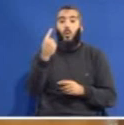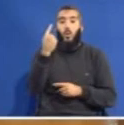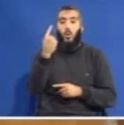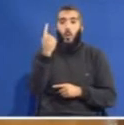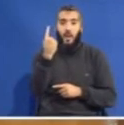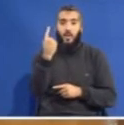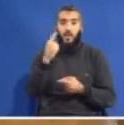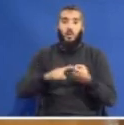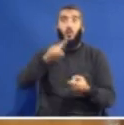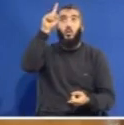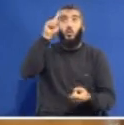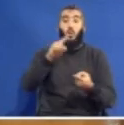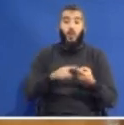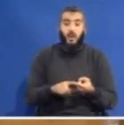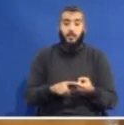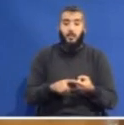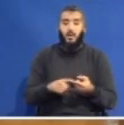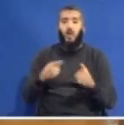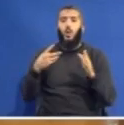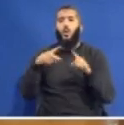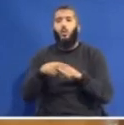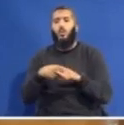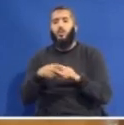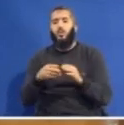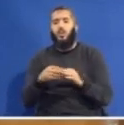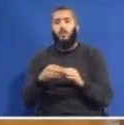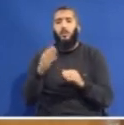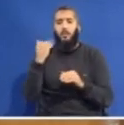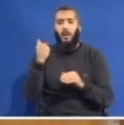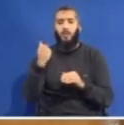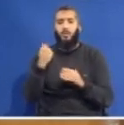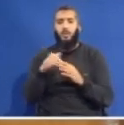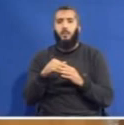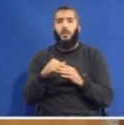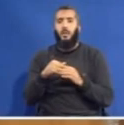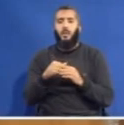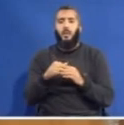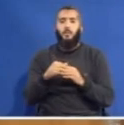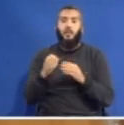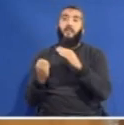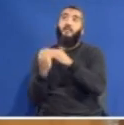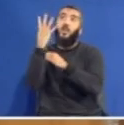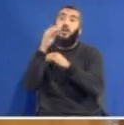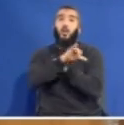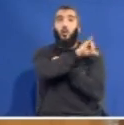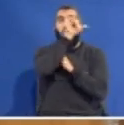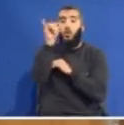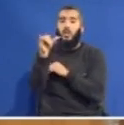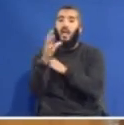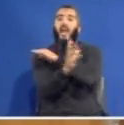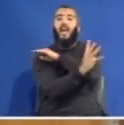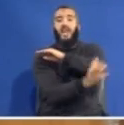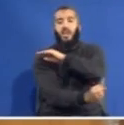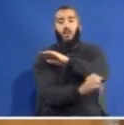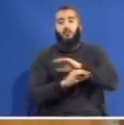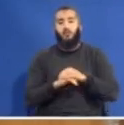متسع، يعني نبدأ قضاء سواء من الظهر إلى الصبح أو من الصبح إلى العشاء، هذا